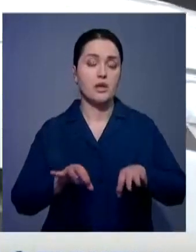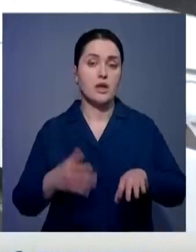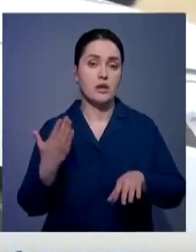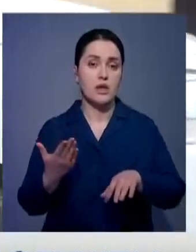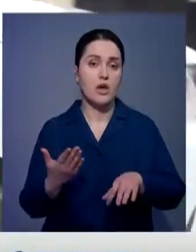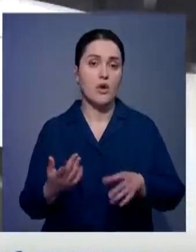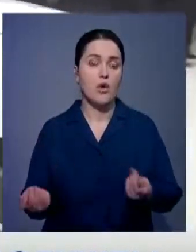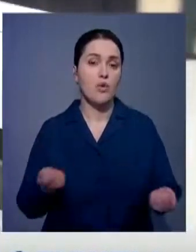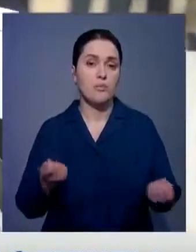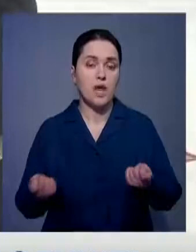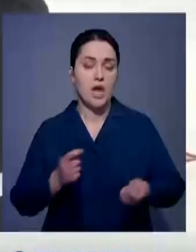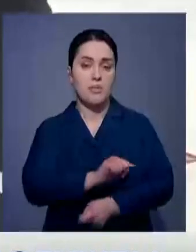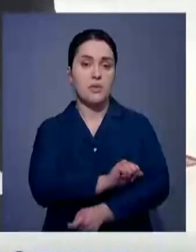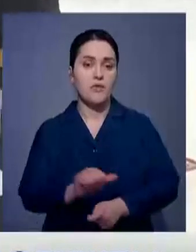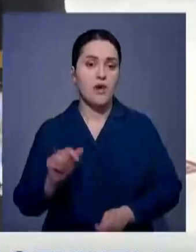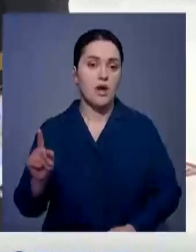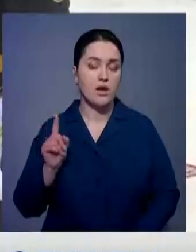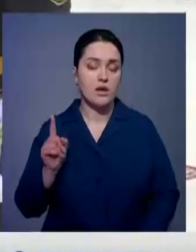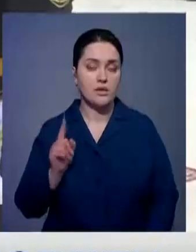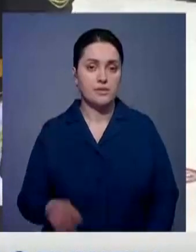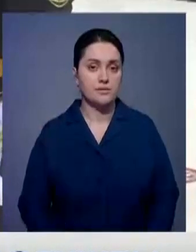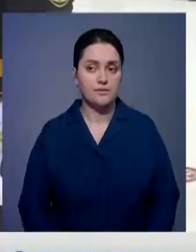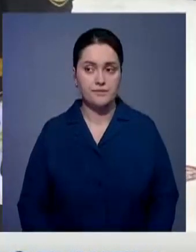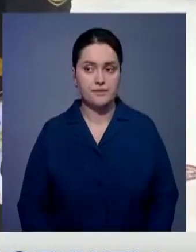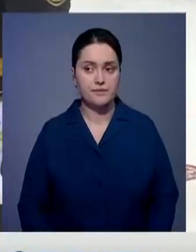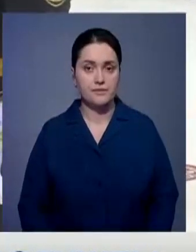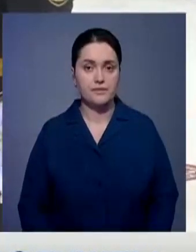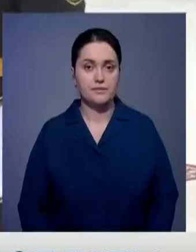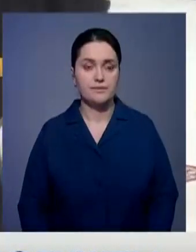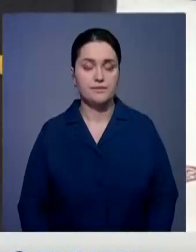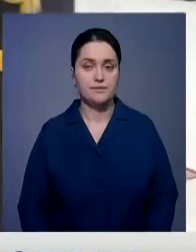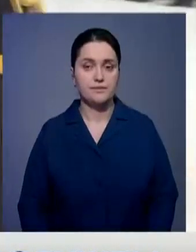регионального управления береговой охраны. Казахстан республикасы на кызмет эте.